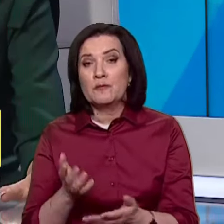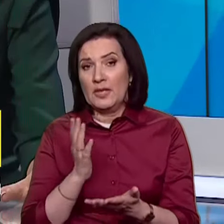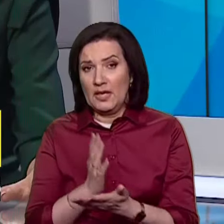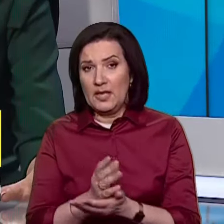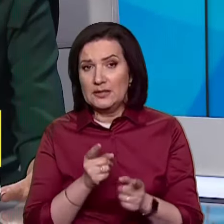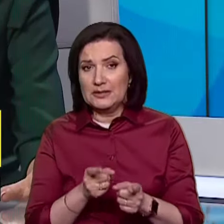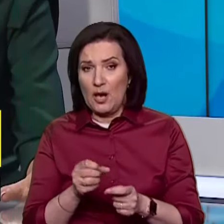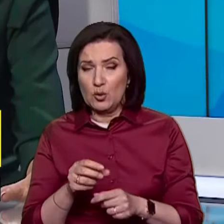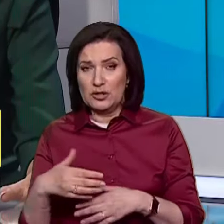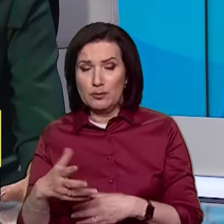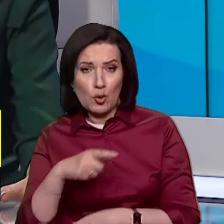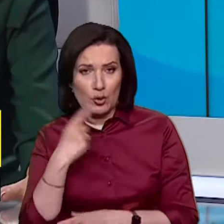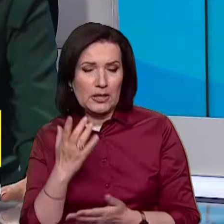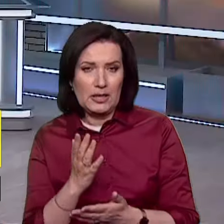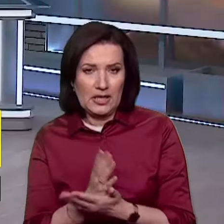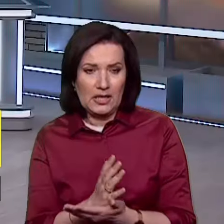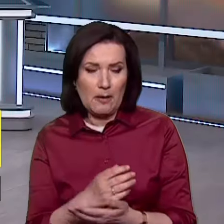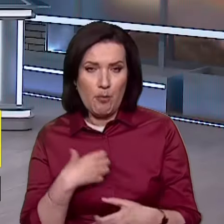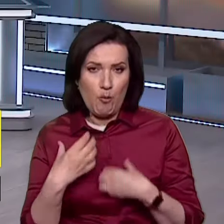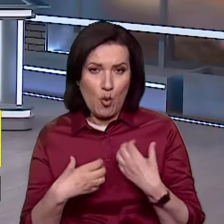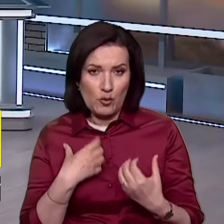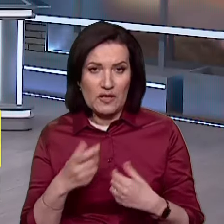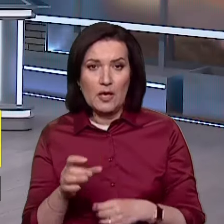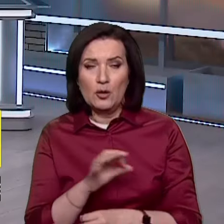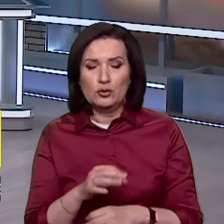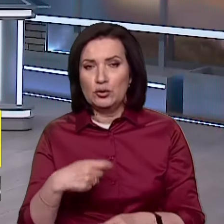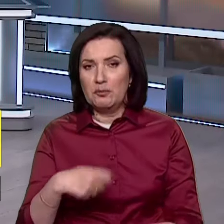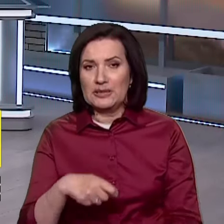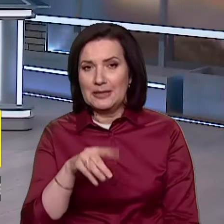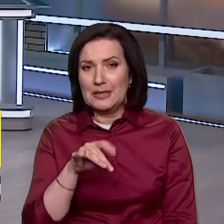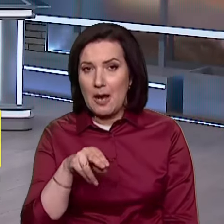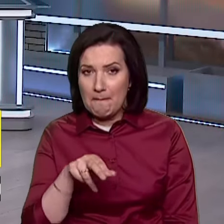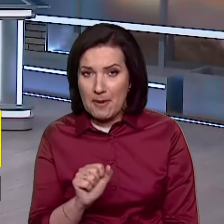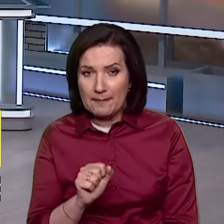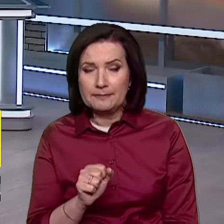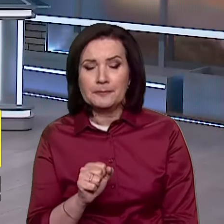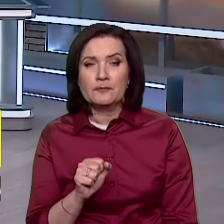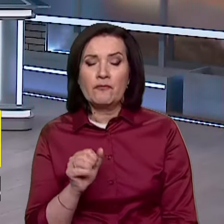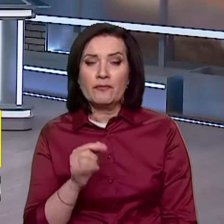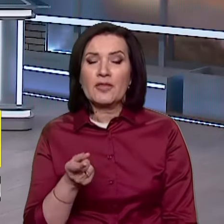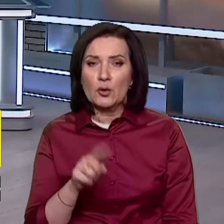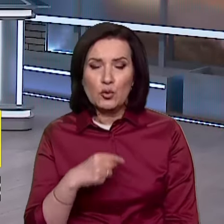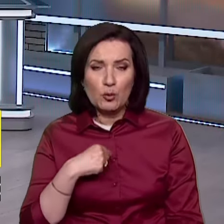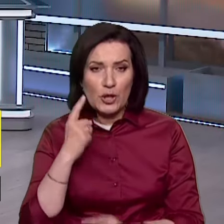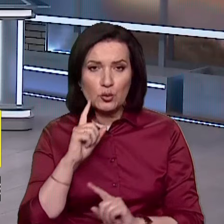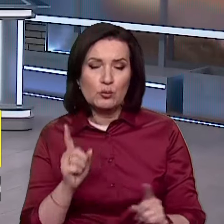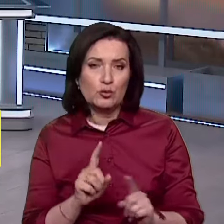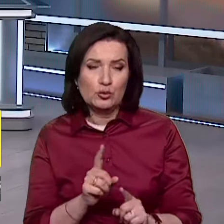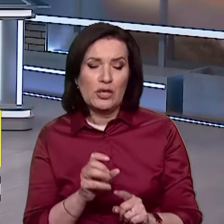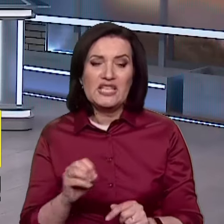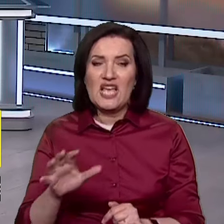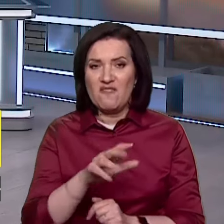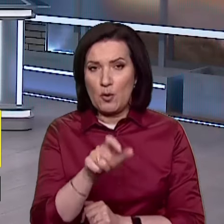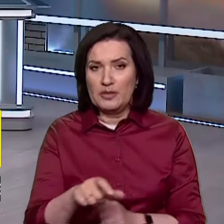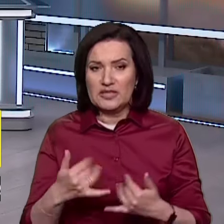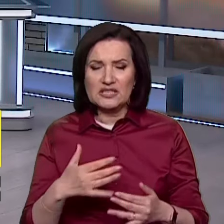є загрози з боку Росії і є певні побоювання щодо президентства Трампа. І саме тому, я думаю, що от